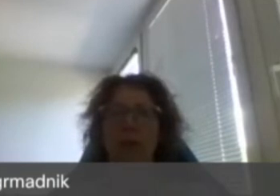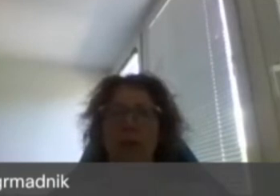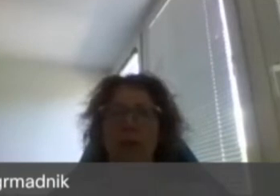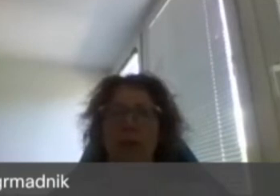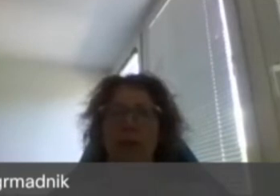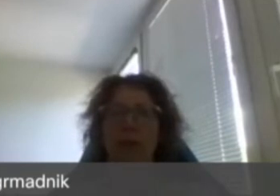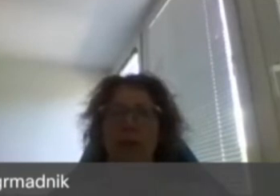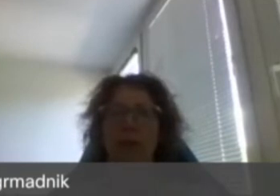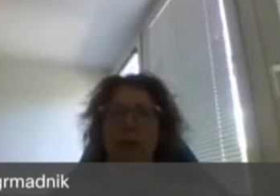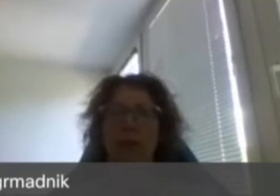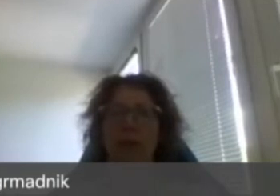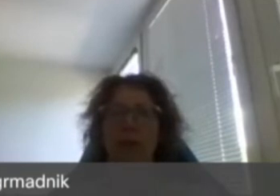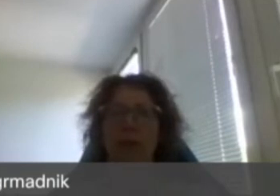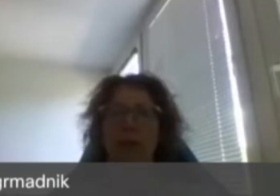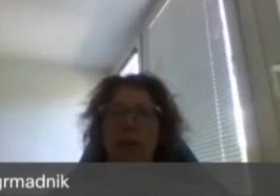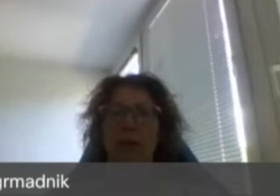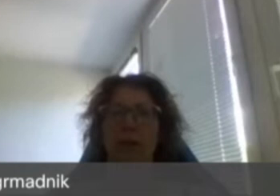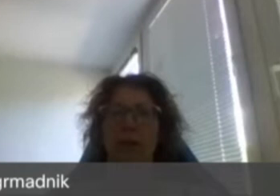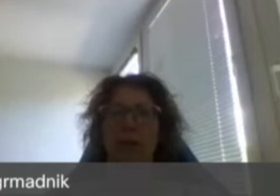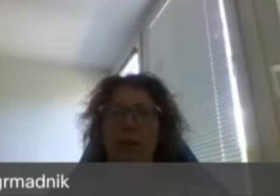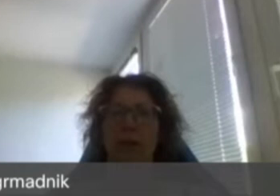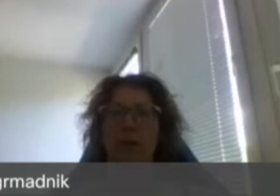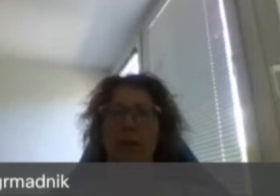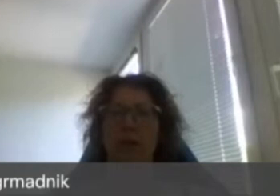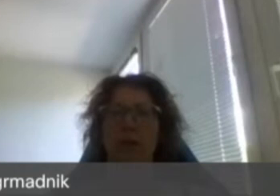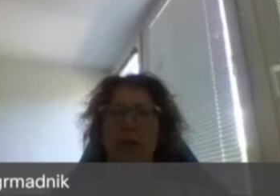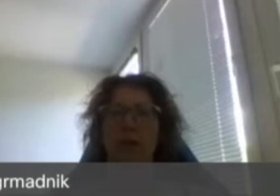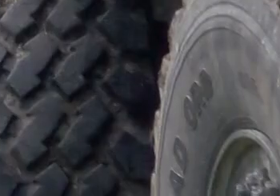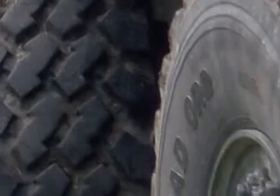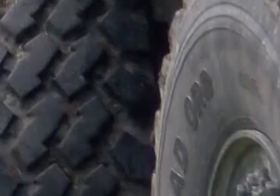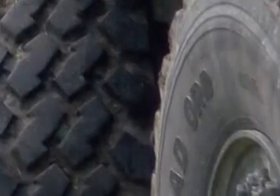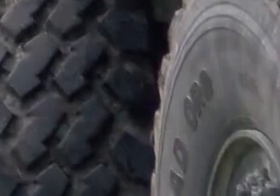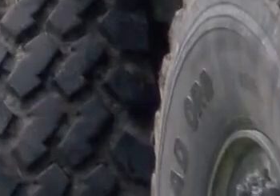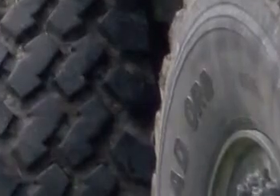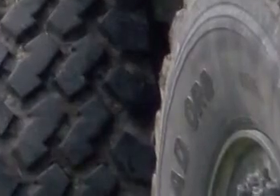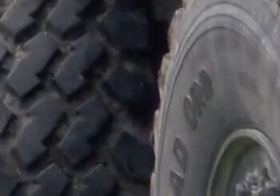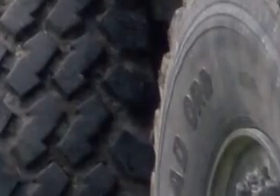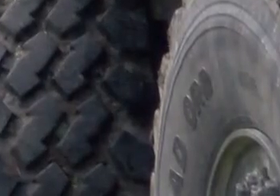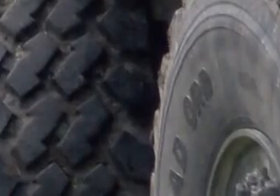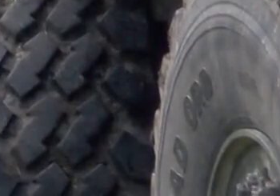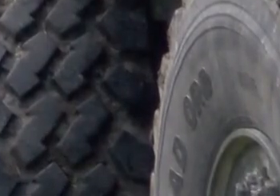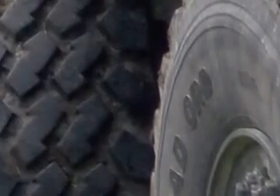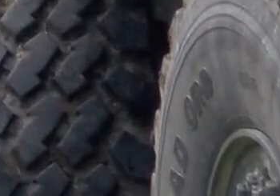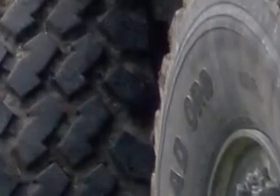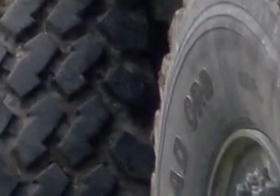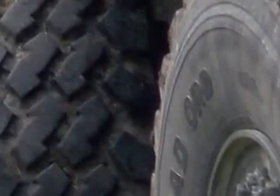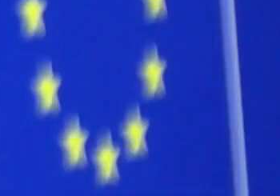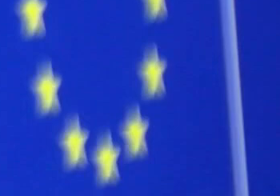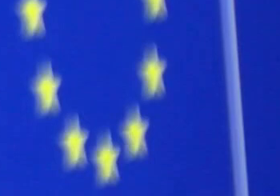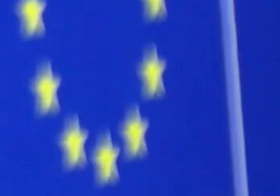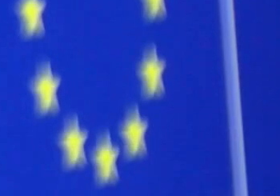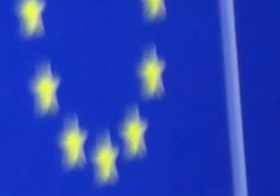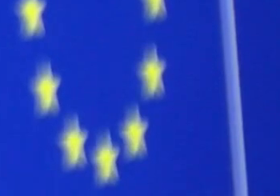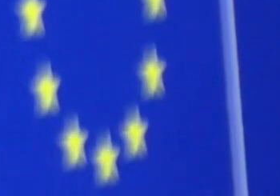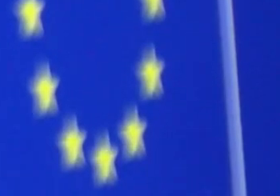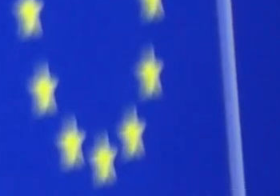o 5,5 milijarde evrov, ne? Torej znaša manj kot 1% delež tovrstnih naročil. Naročila za zaščito bistvenih varnostnih interesov po